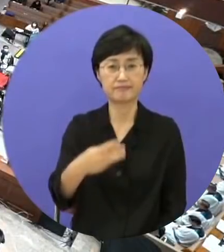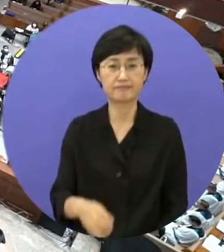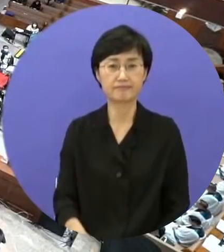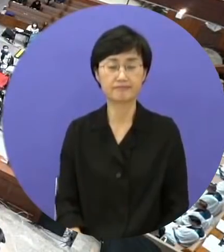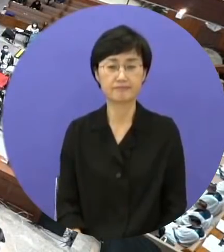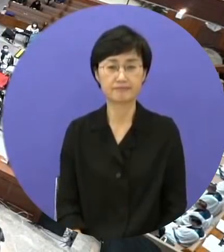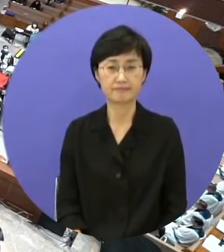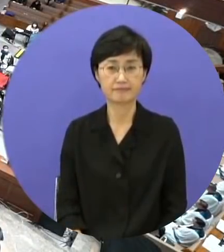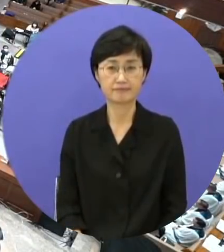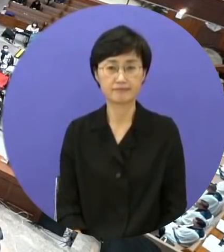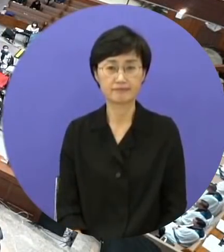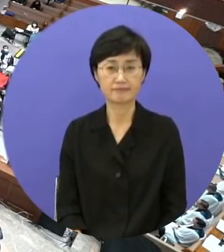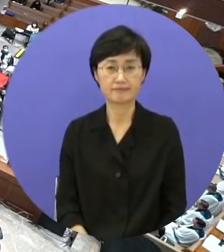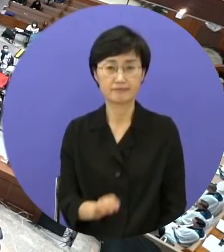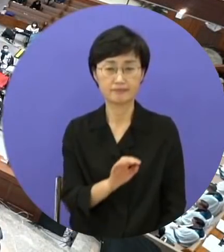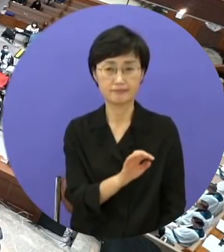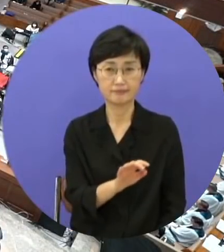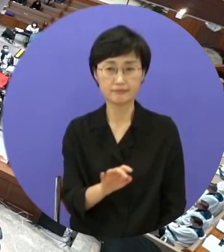together.